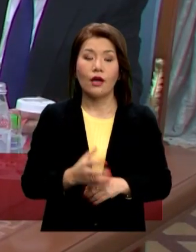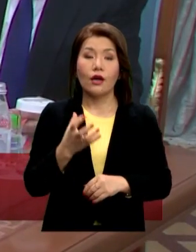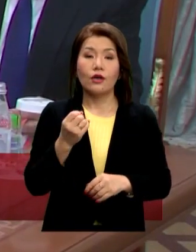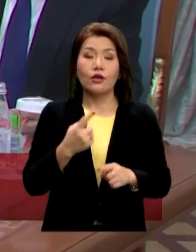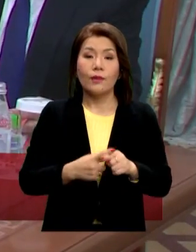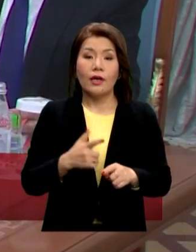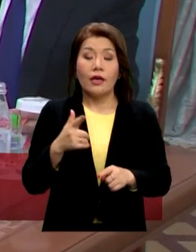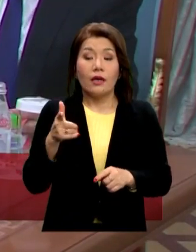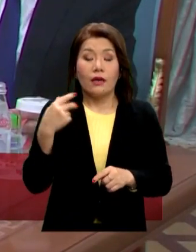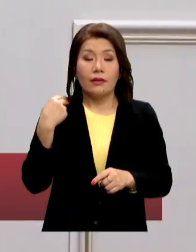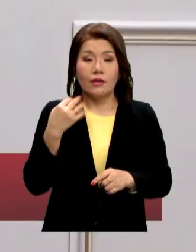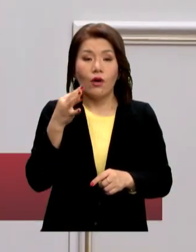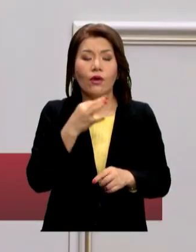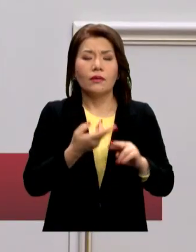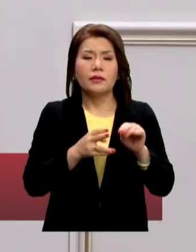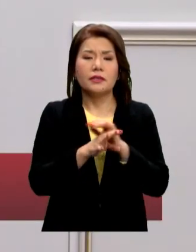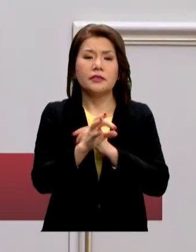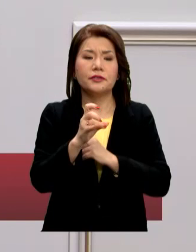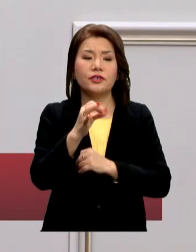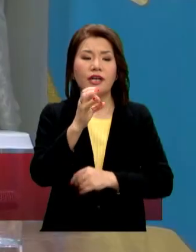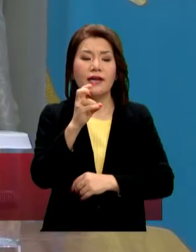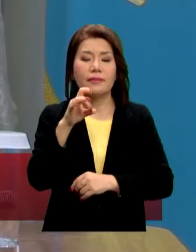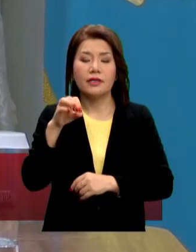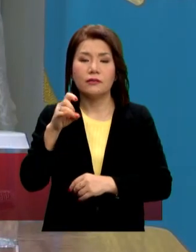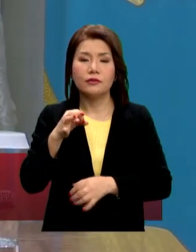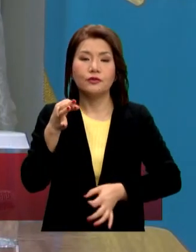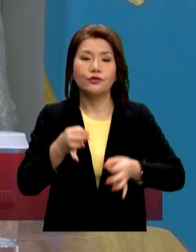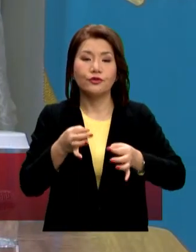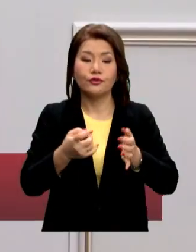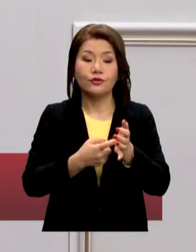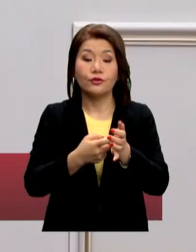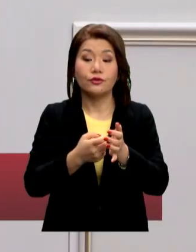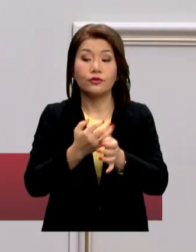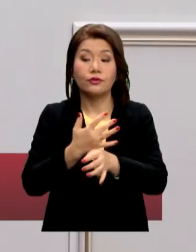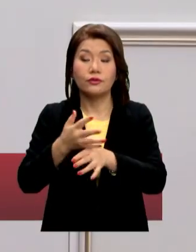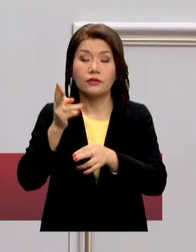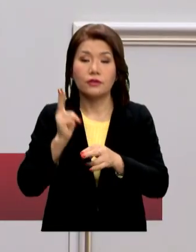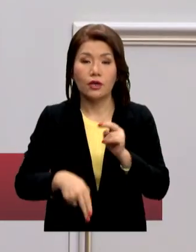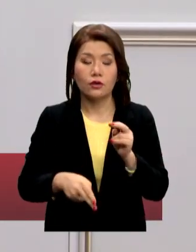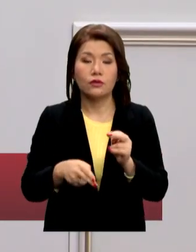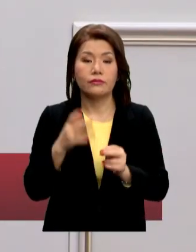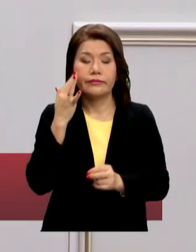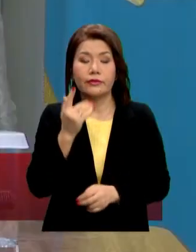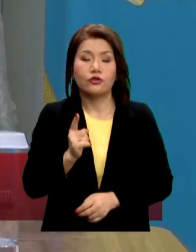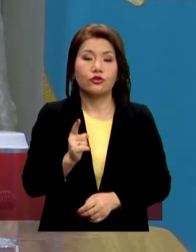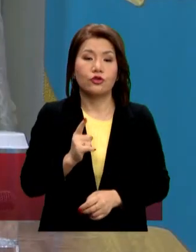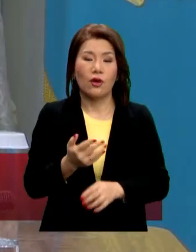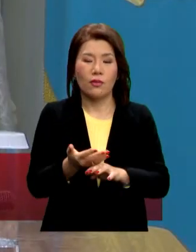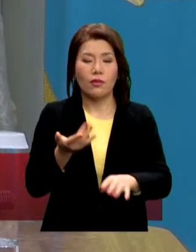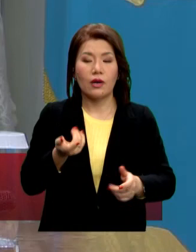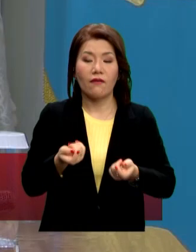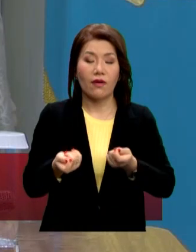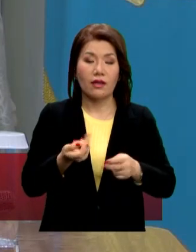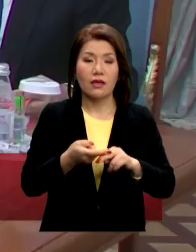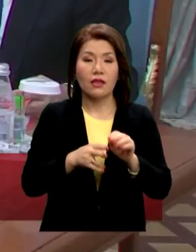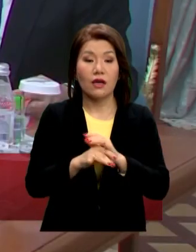Сондай-ақ, экс-президент Кәрім Мәсімовке қатысты сот тергеуінің аяқталуын асыға күтіп жүр. Сөзінше, бұрынғы шенеуніктің